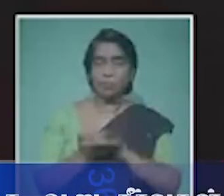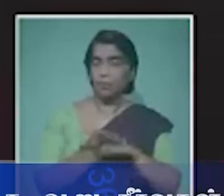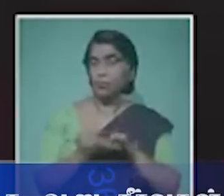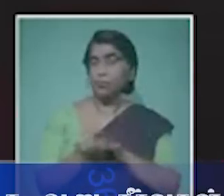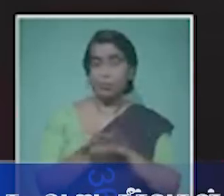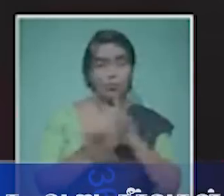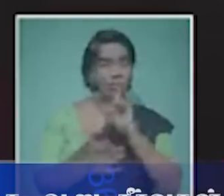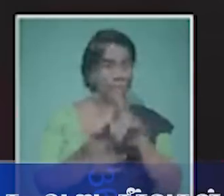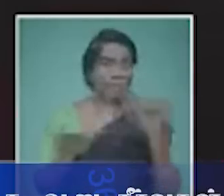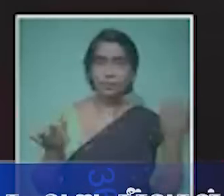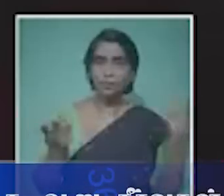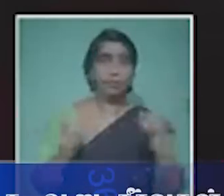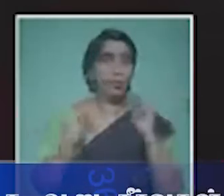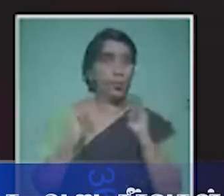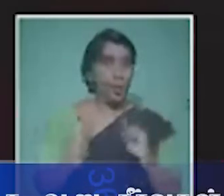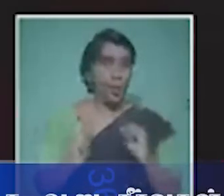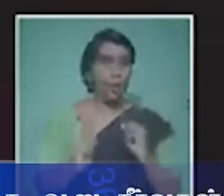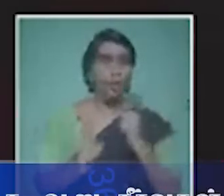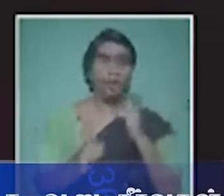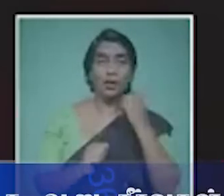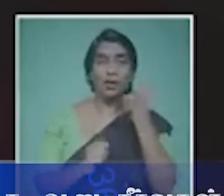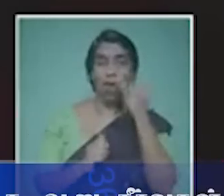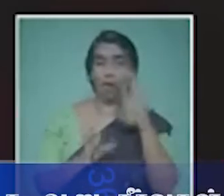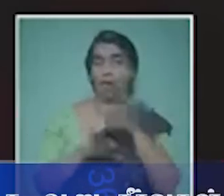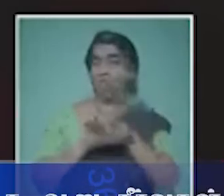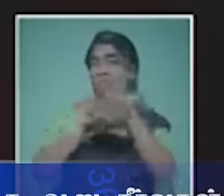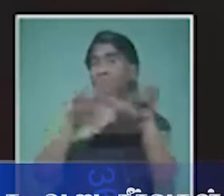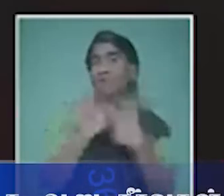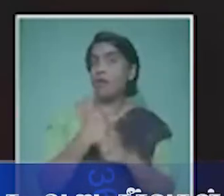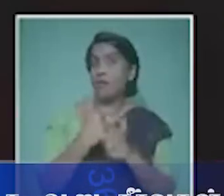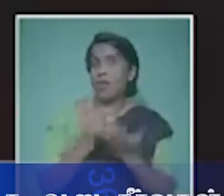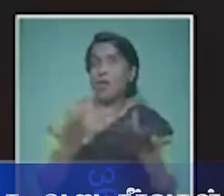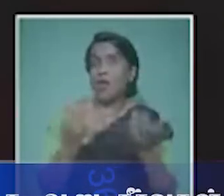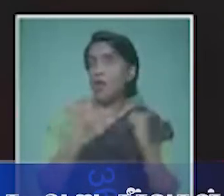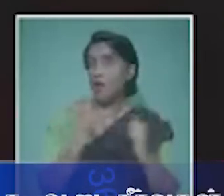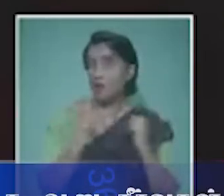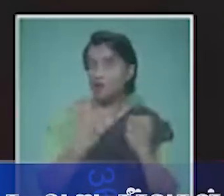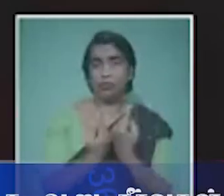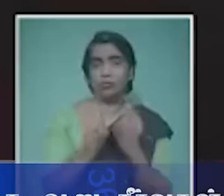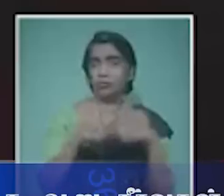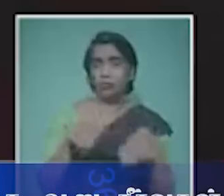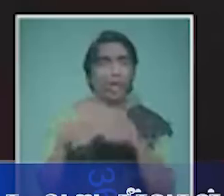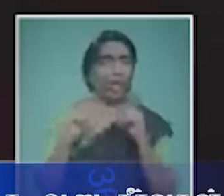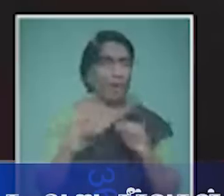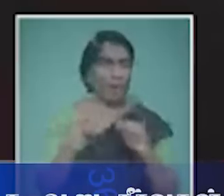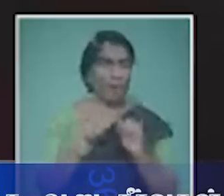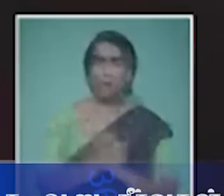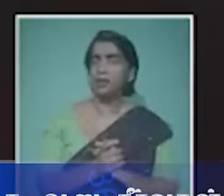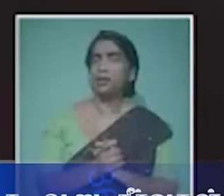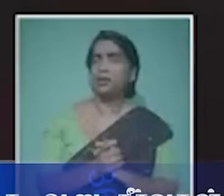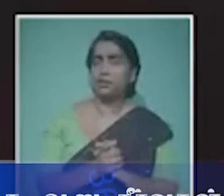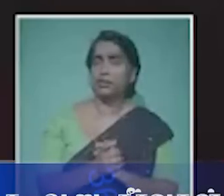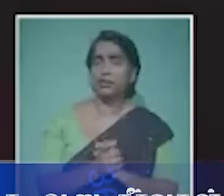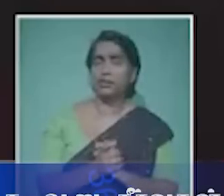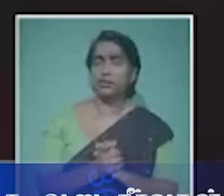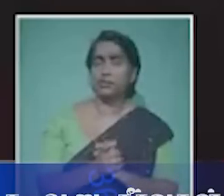வருமானம் 48 பில்லியன் ரூபாய் இழக்கப்பட்டுள்ளதாகவும் அந்த தவறு எதிர்பெறும் ஐக்கிய மக்கள் சக்தி அரசில் திருத்தப்பட்டு எழுந்த வரி வருமானம் மீளப்பெறும்